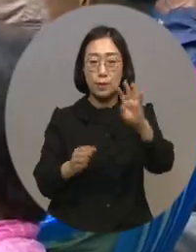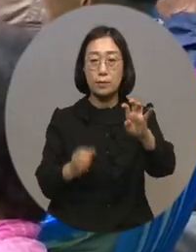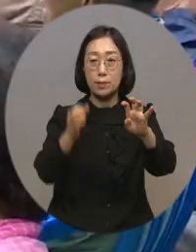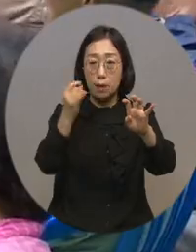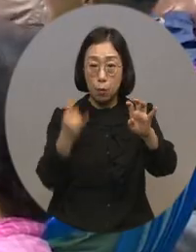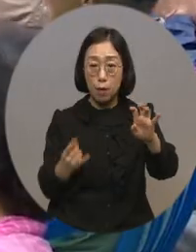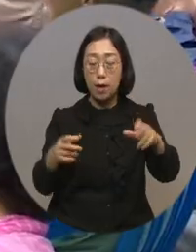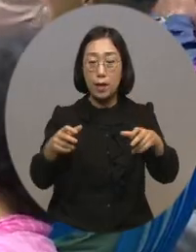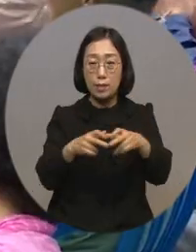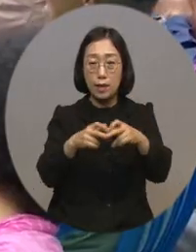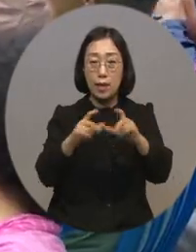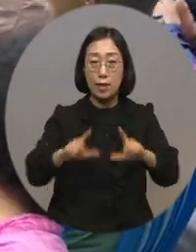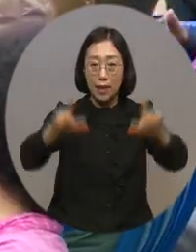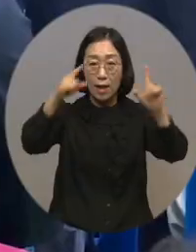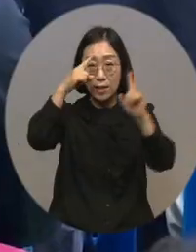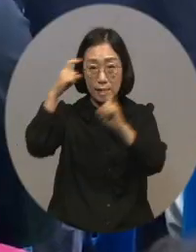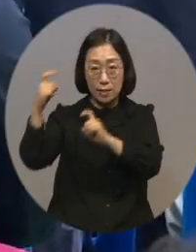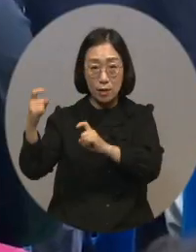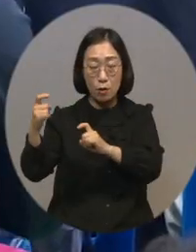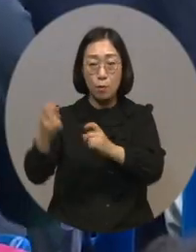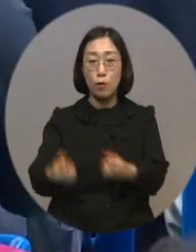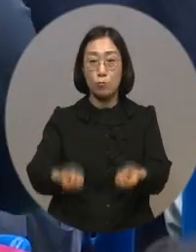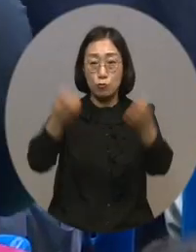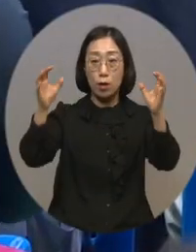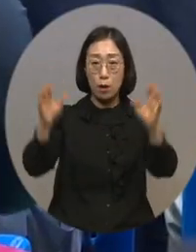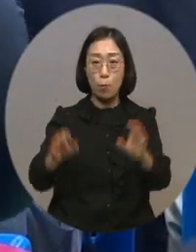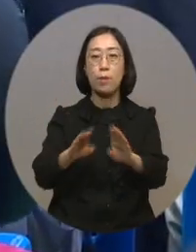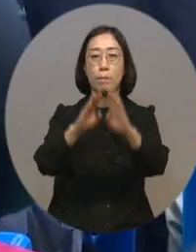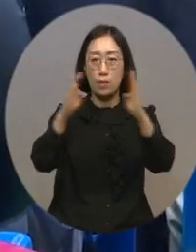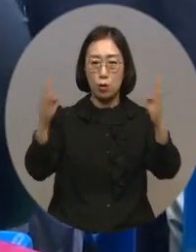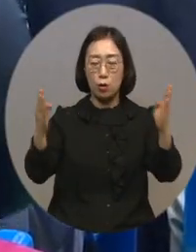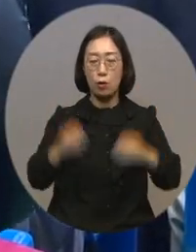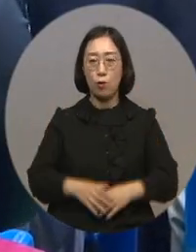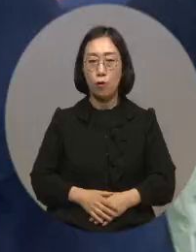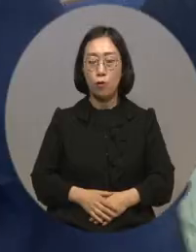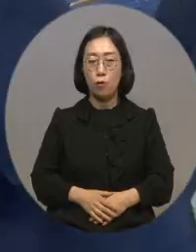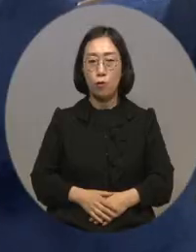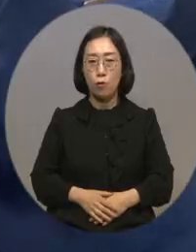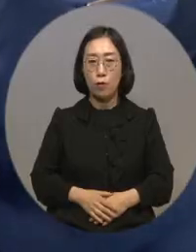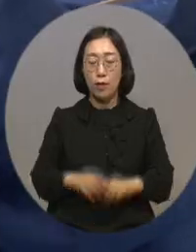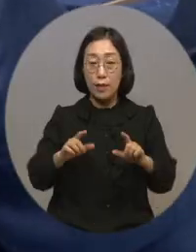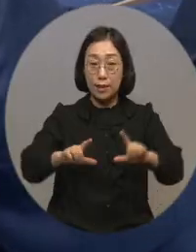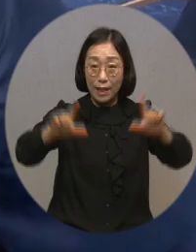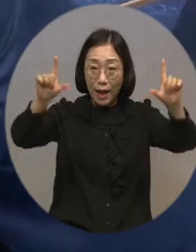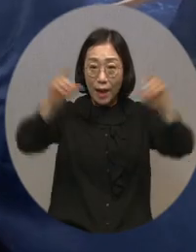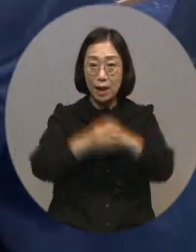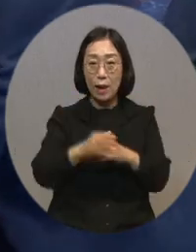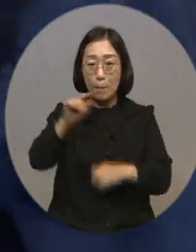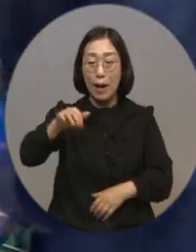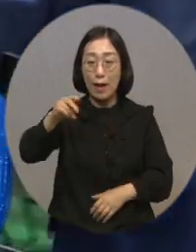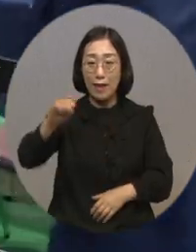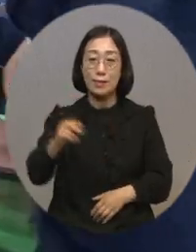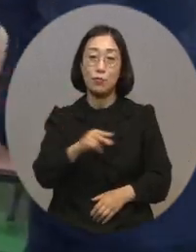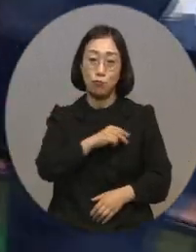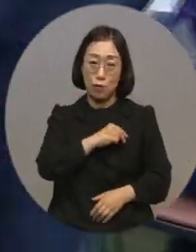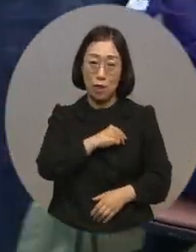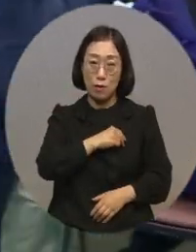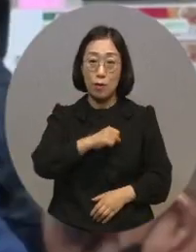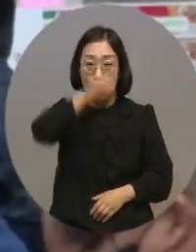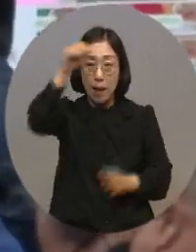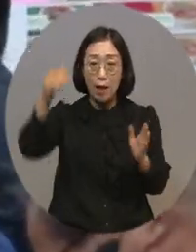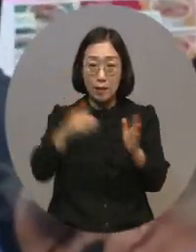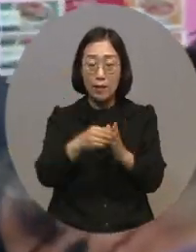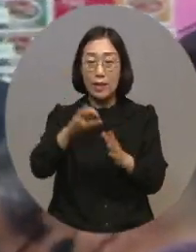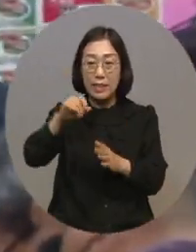장애인의 날 임실군 기념행사가 임실군민회관에서 열렸습니다. 이날 행사에는 박혜승 국회의원 당선인,